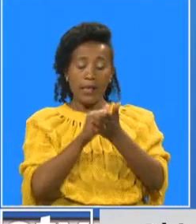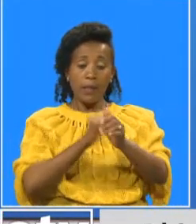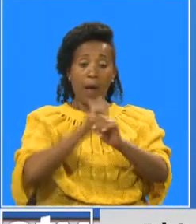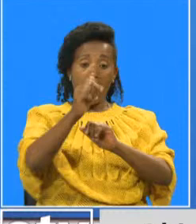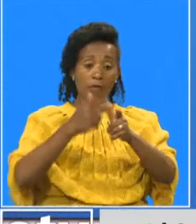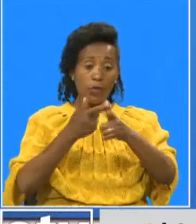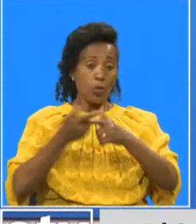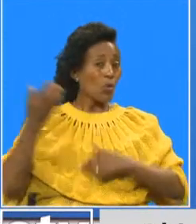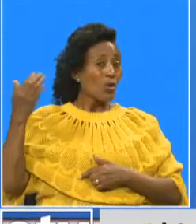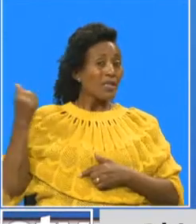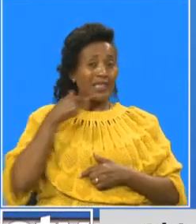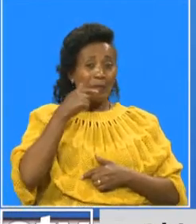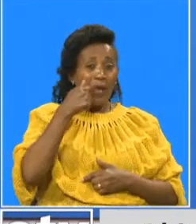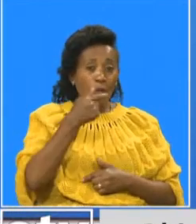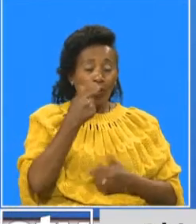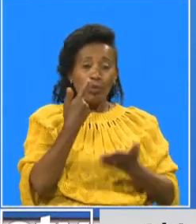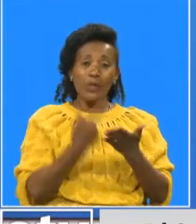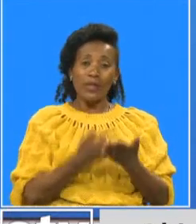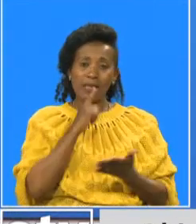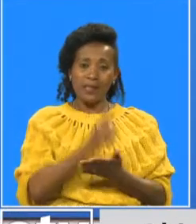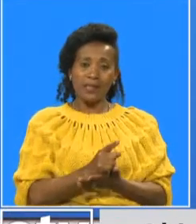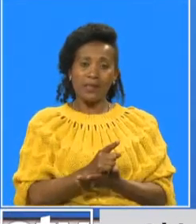ባለፈ ደግሞ ቅድም ያልኳቸው እነዚህ